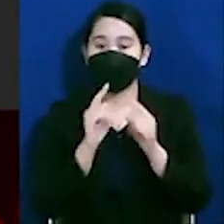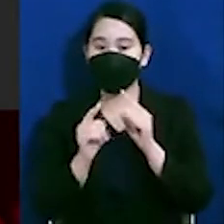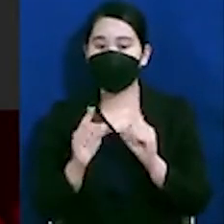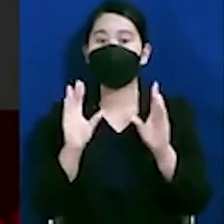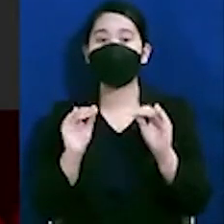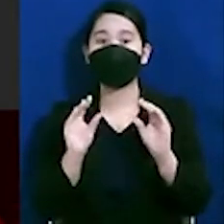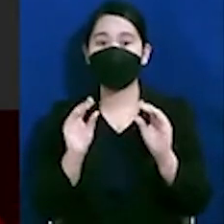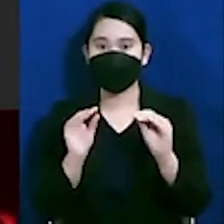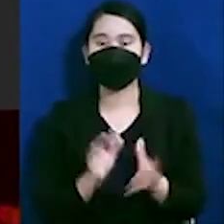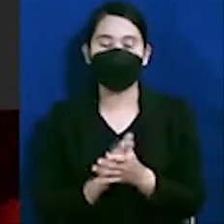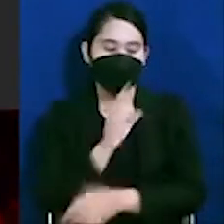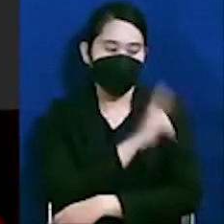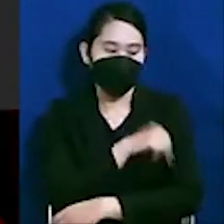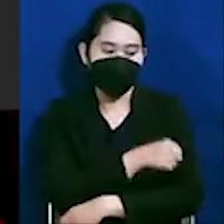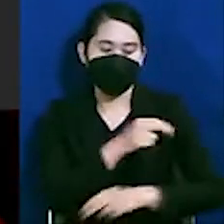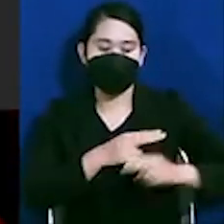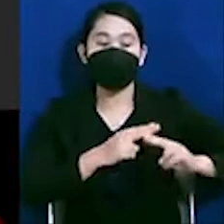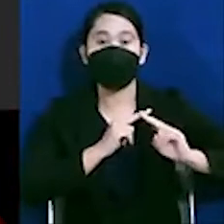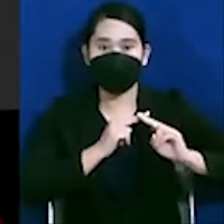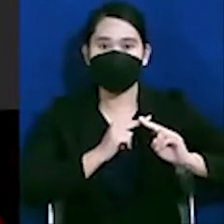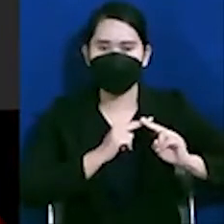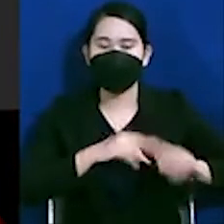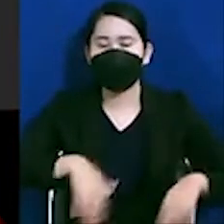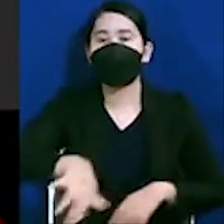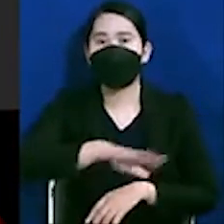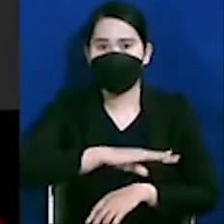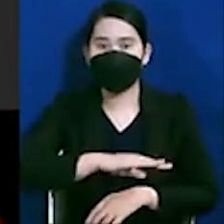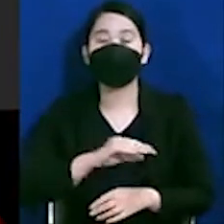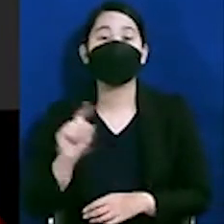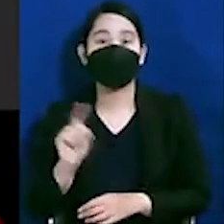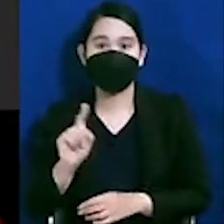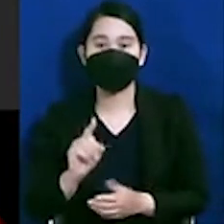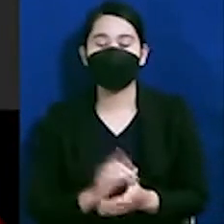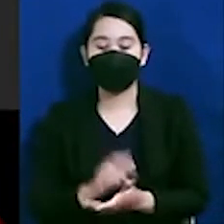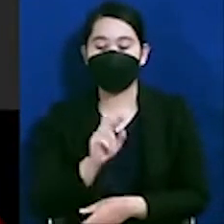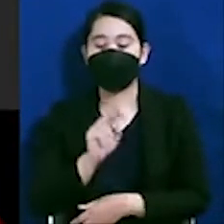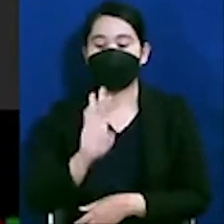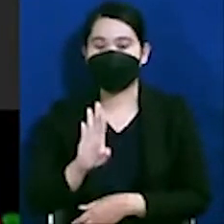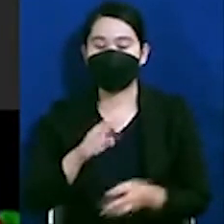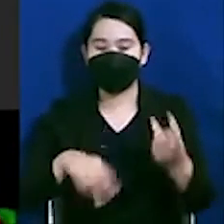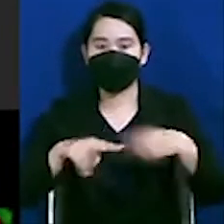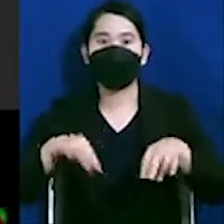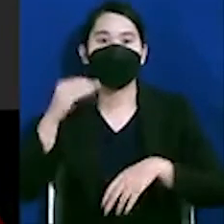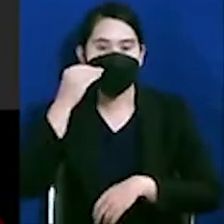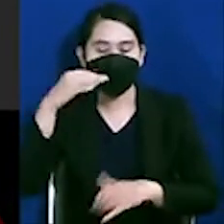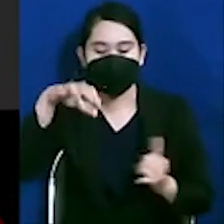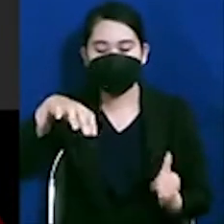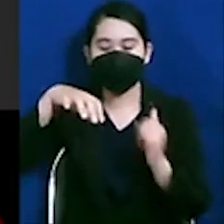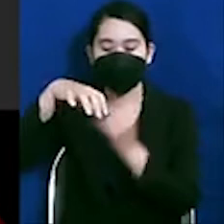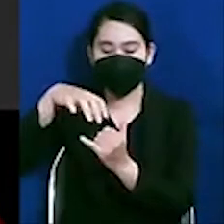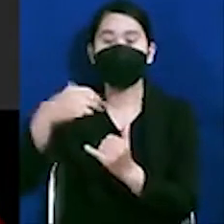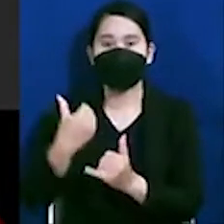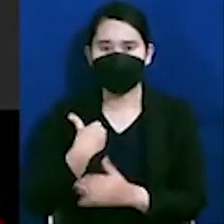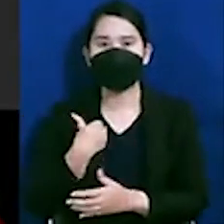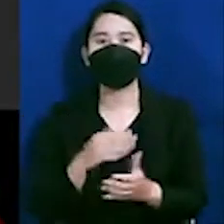จริงๆ 3พยาบาลเอกชนถ้าทุกแห่งนะครับดีเพราะโรงพยาบาลเนี่ยได้มีระบบการดูแลผู้ป่วยที่บ้านอยู่แล้วมี